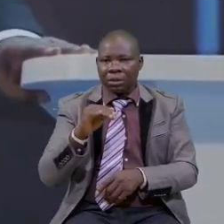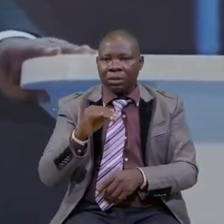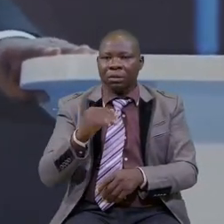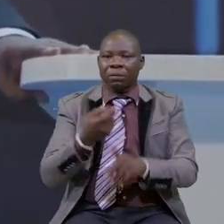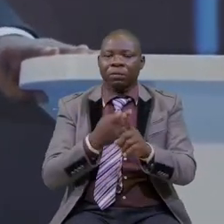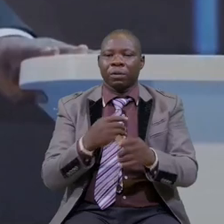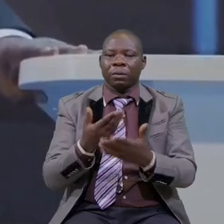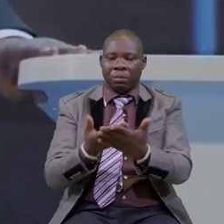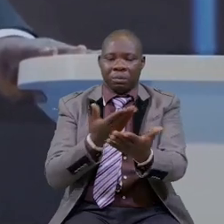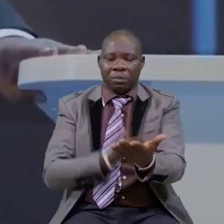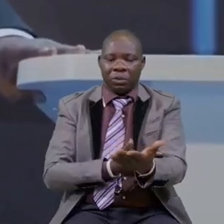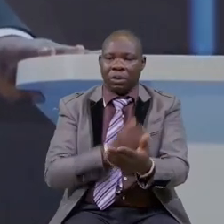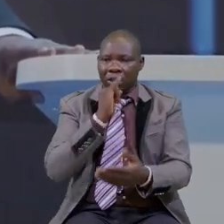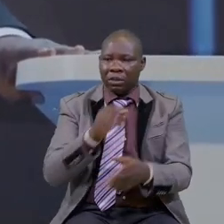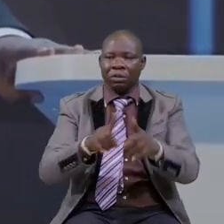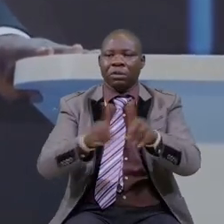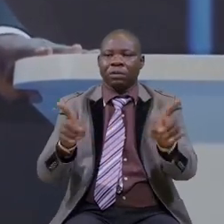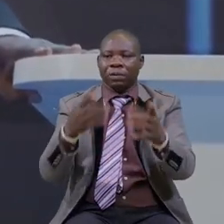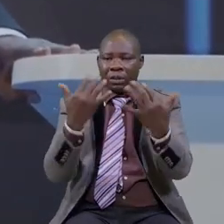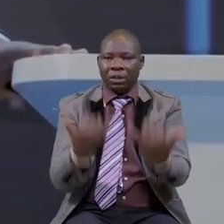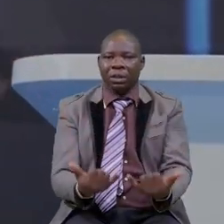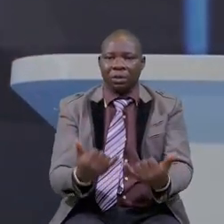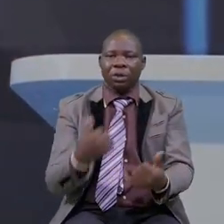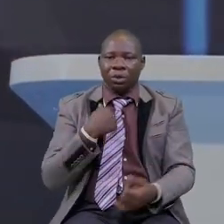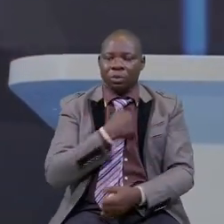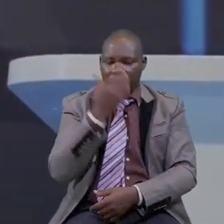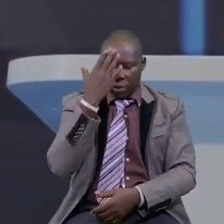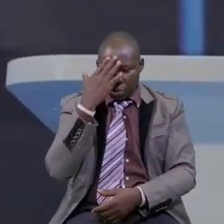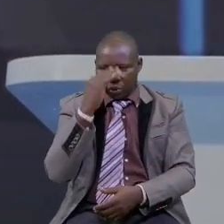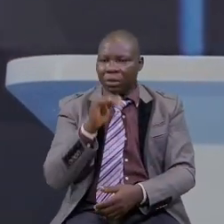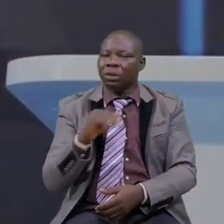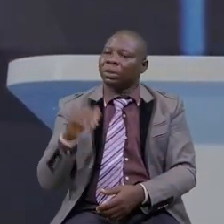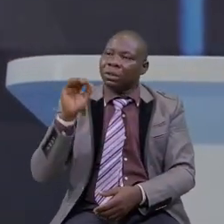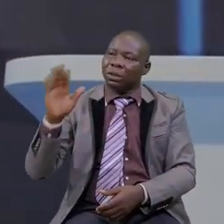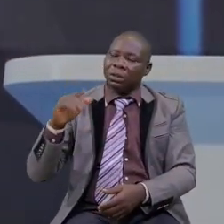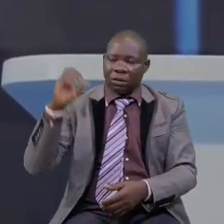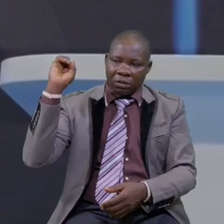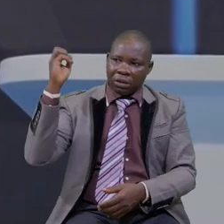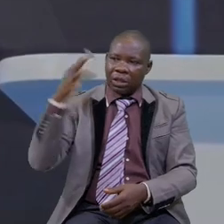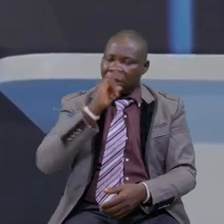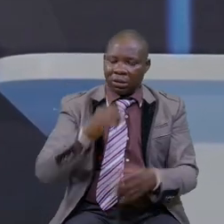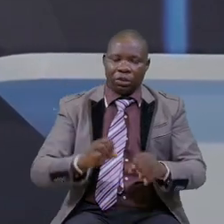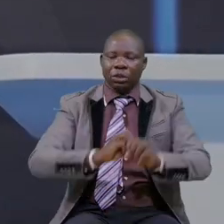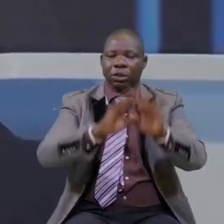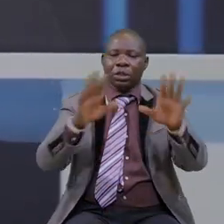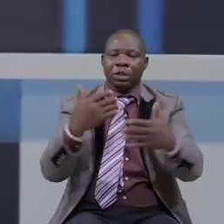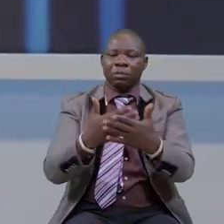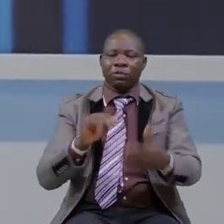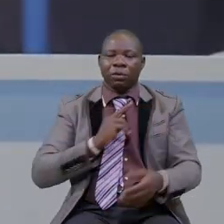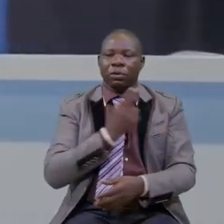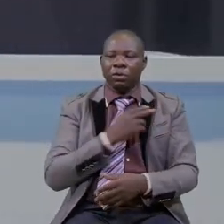Si l'homme demande d'argent est différente, ils sauront si Christ, lui,